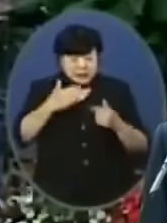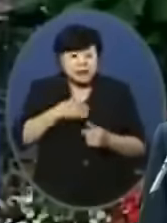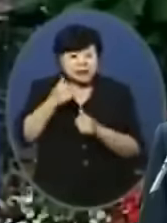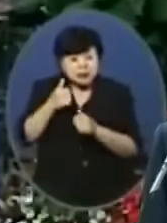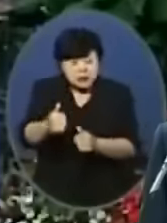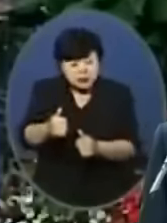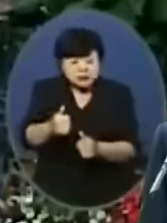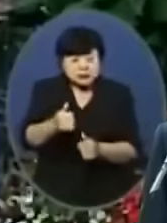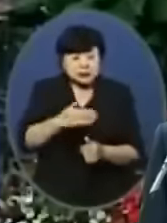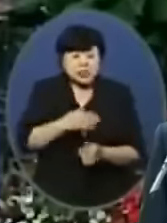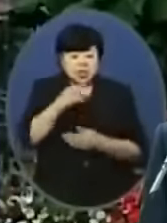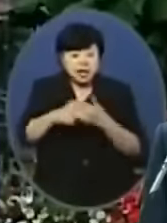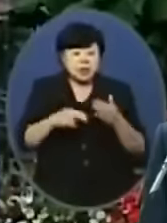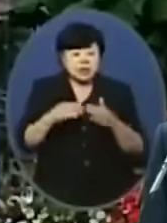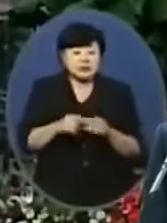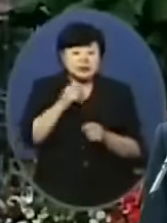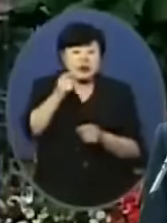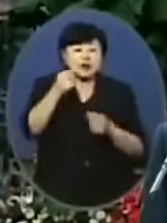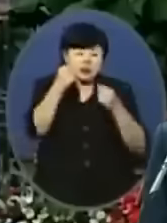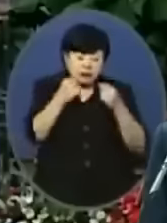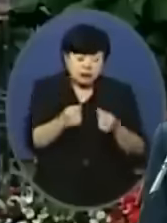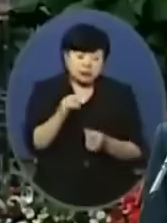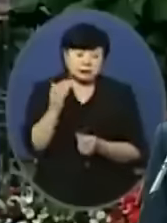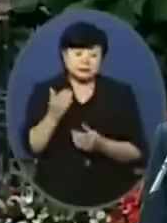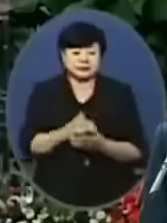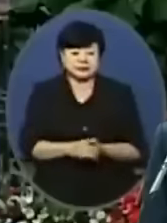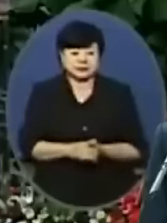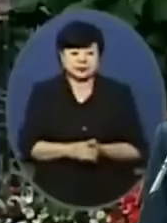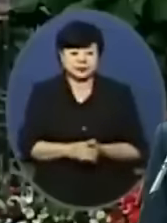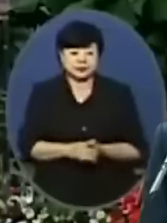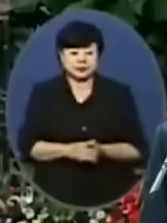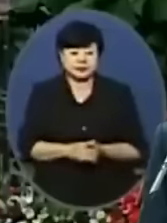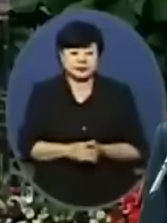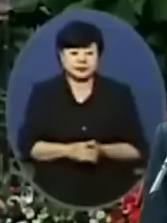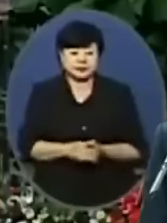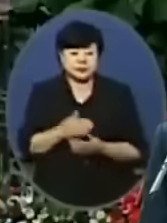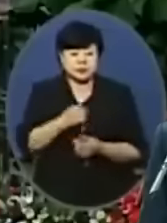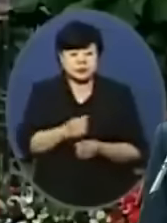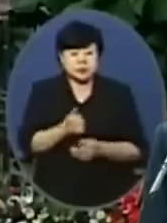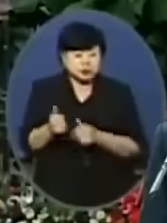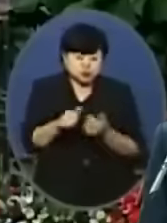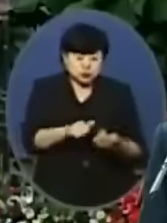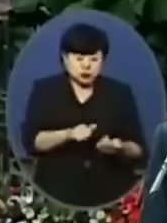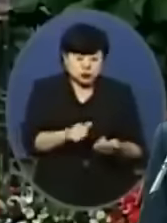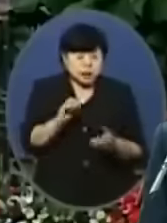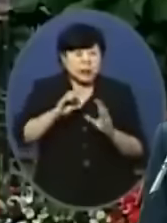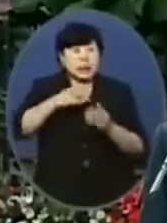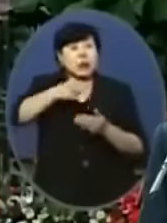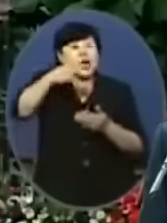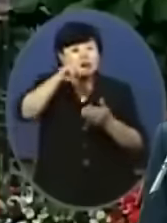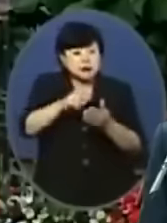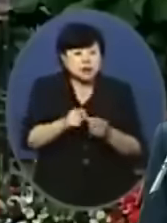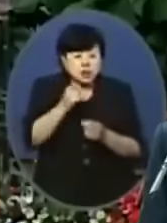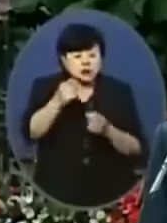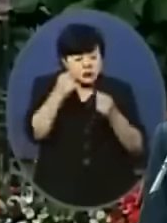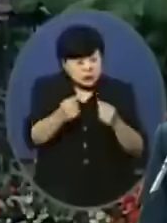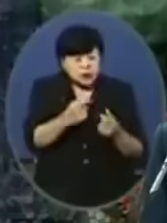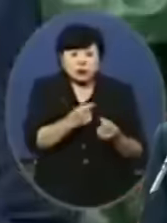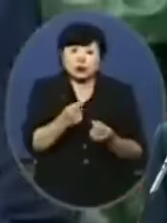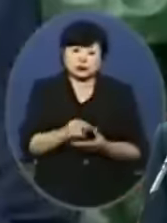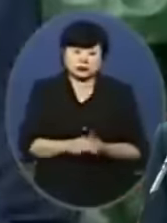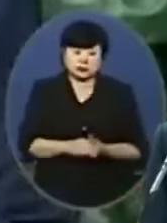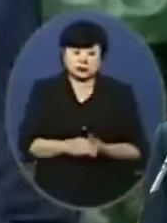나를 따르리니 내가 야훼의 집에 영원히 살리로다. 내가 죽어도 천당에 가서 영원히 살